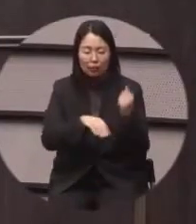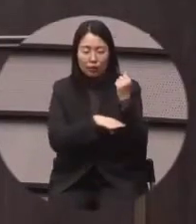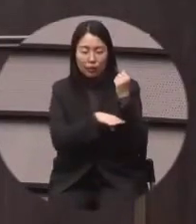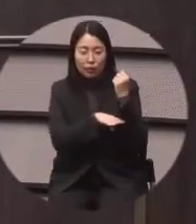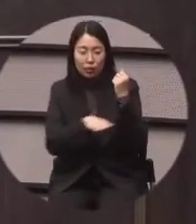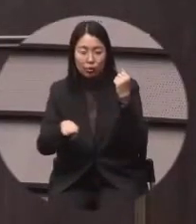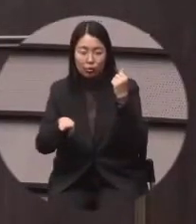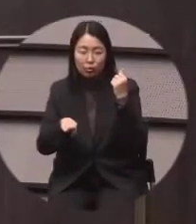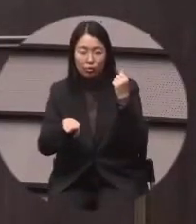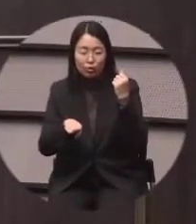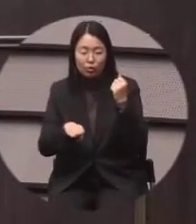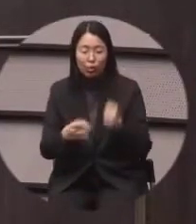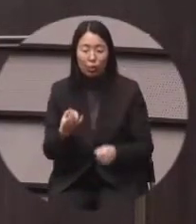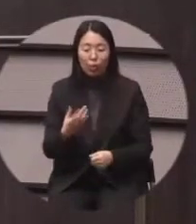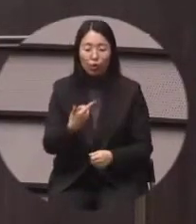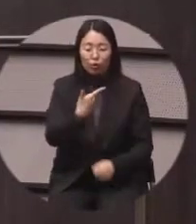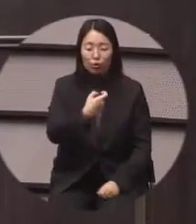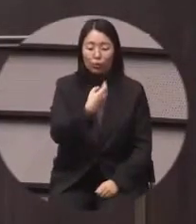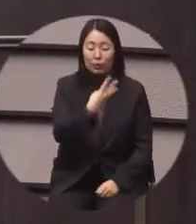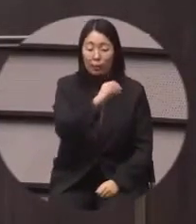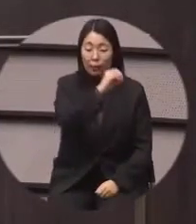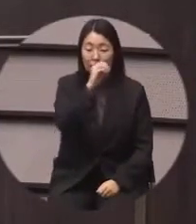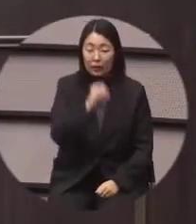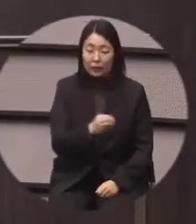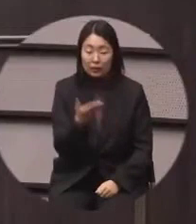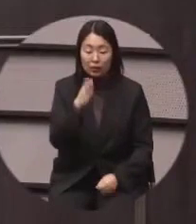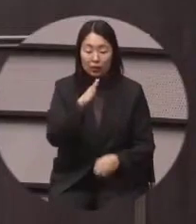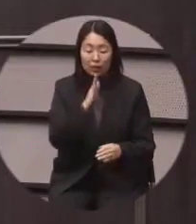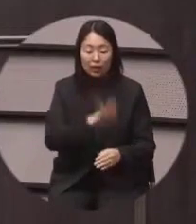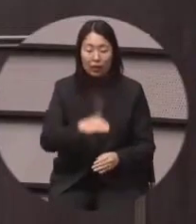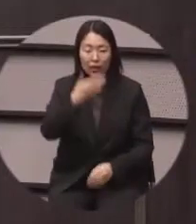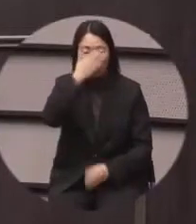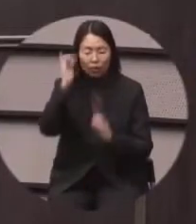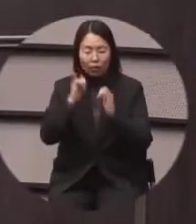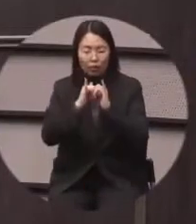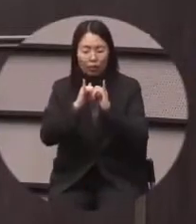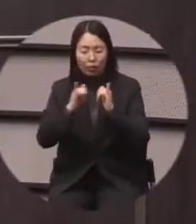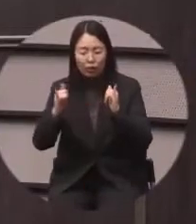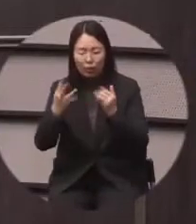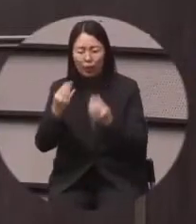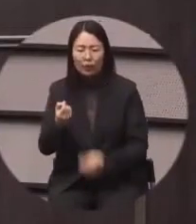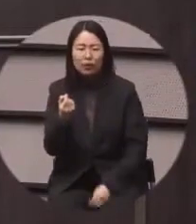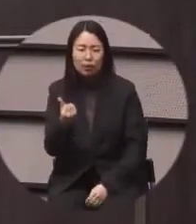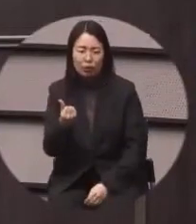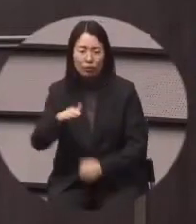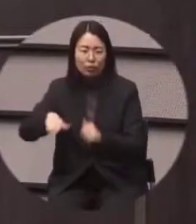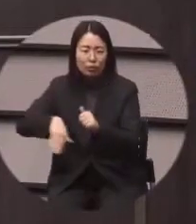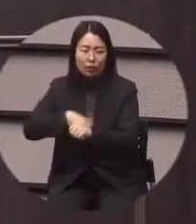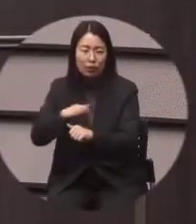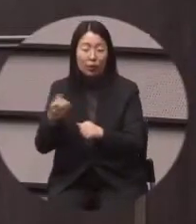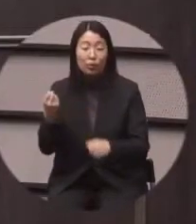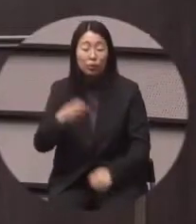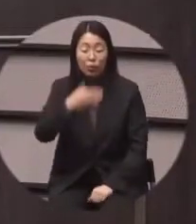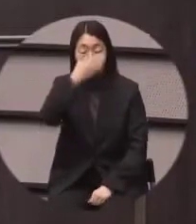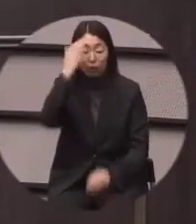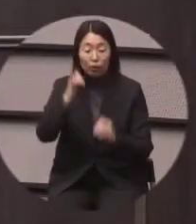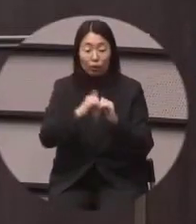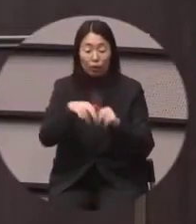전체 고용률인 63%에 비해 크게 낮은 수치를 보이고 있고 청년 실업률